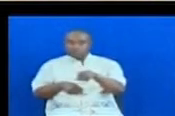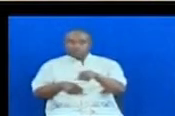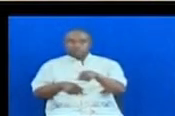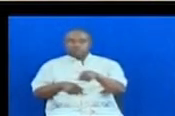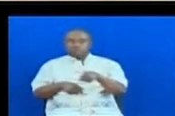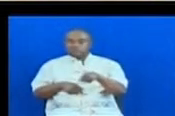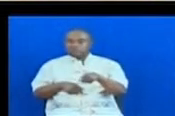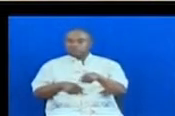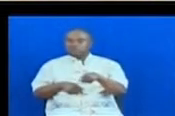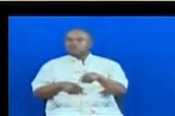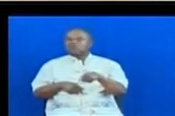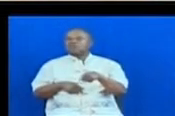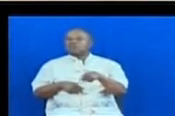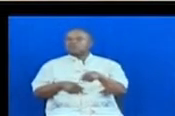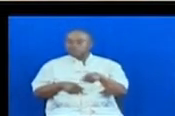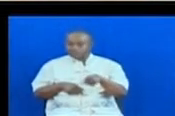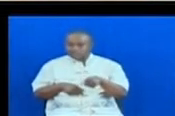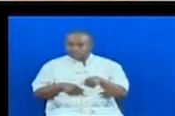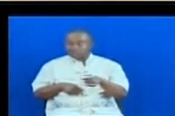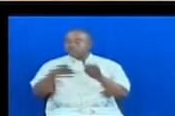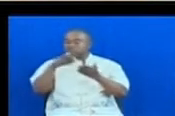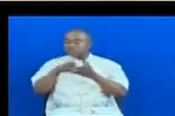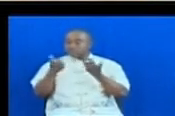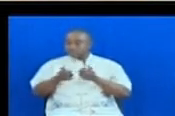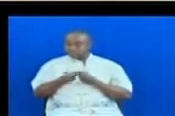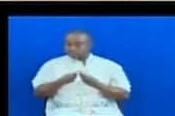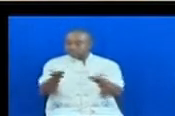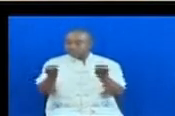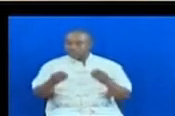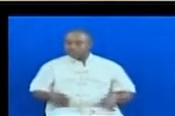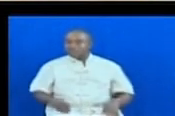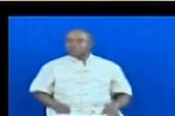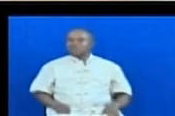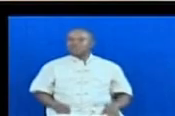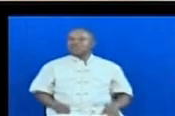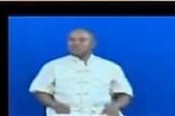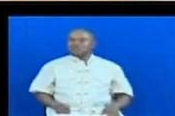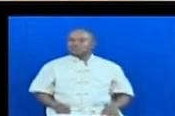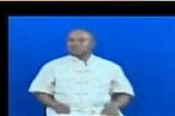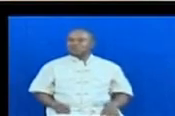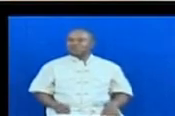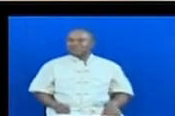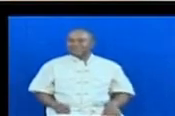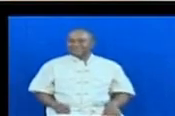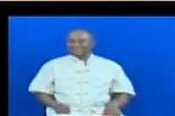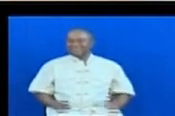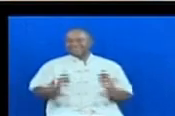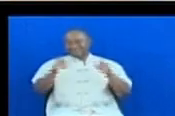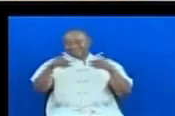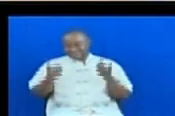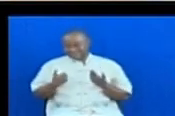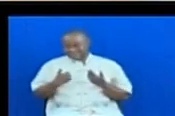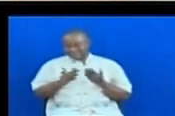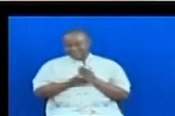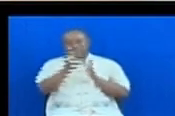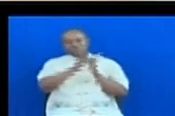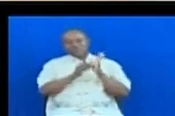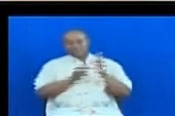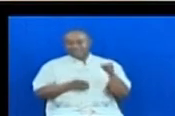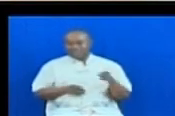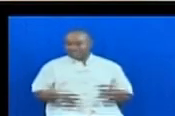kuanzia sasa mpaka kabla bunge halijakwisha, kwa sababu tunatakiwa wakati bunge linakwisha tuwe tumeshajaza